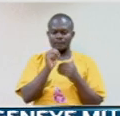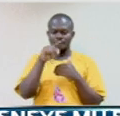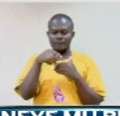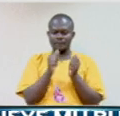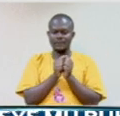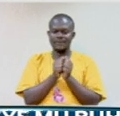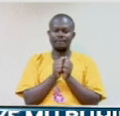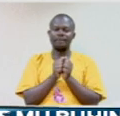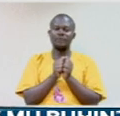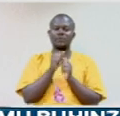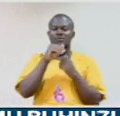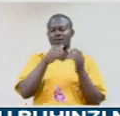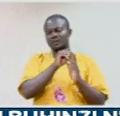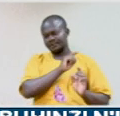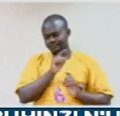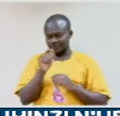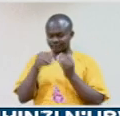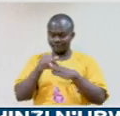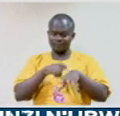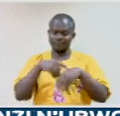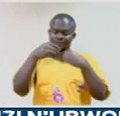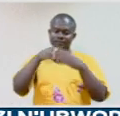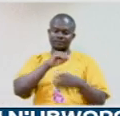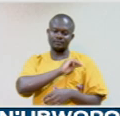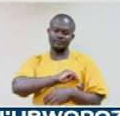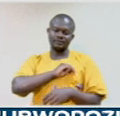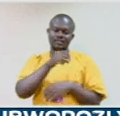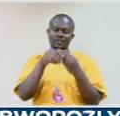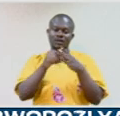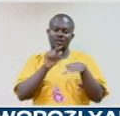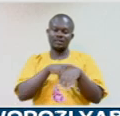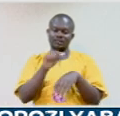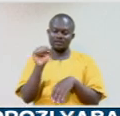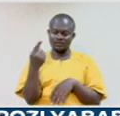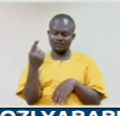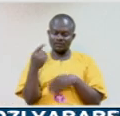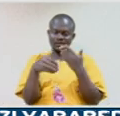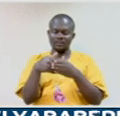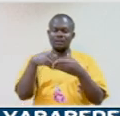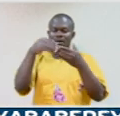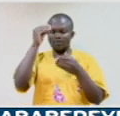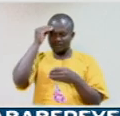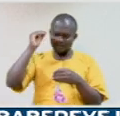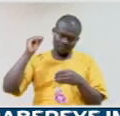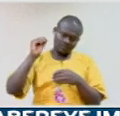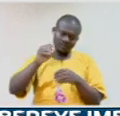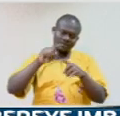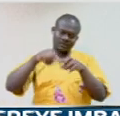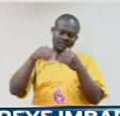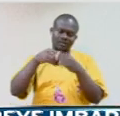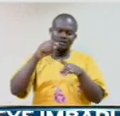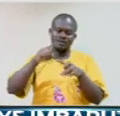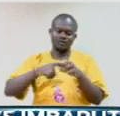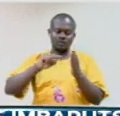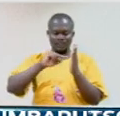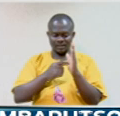amategeko izo ngabo rero zihabwa misiyo ni naho hari ikibazo hambere bahawe ubutumwa bashingiye ku kitwa